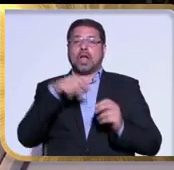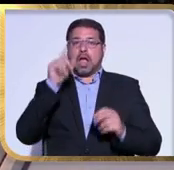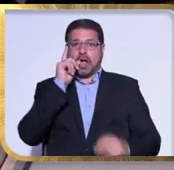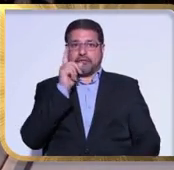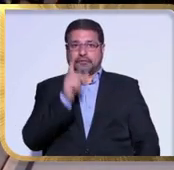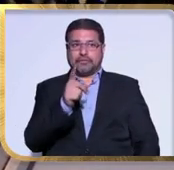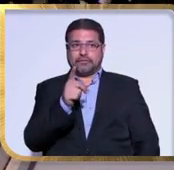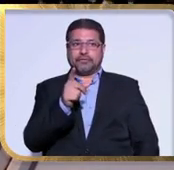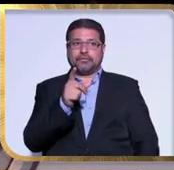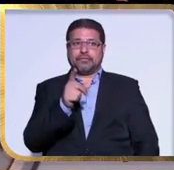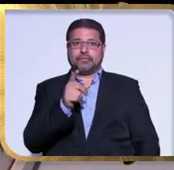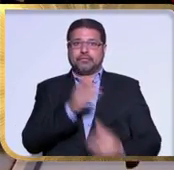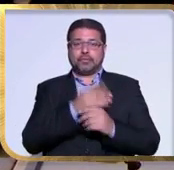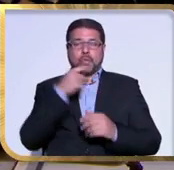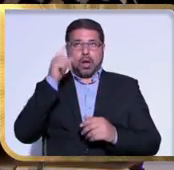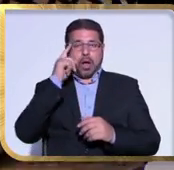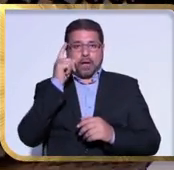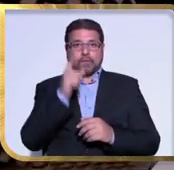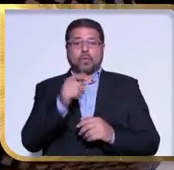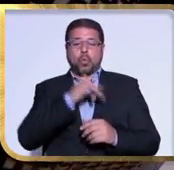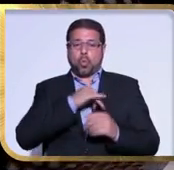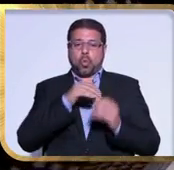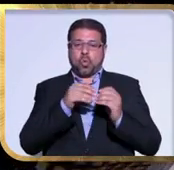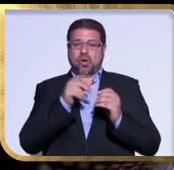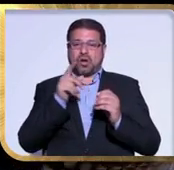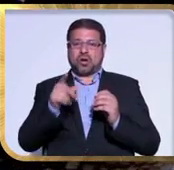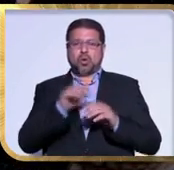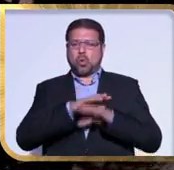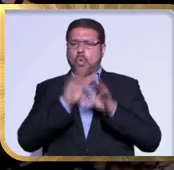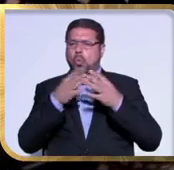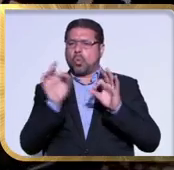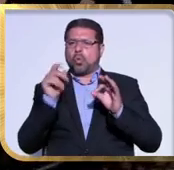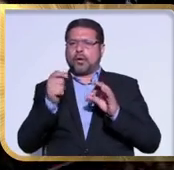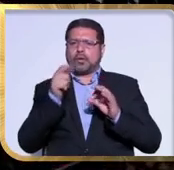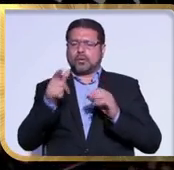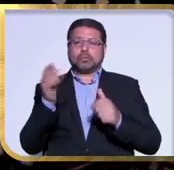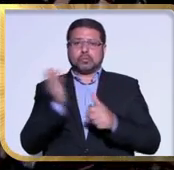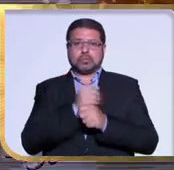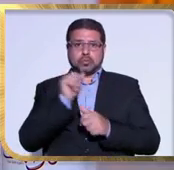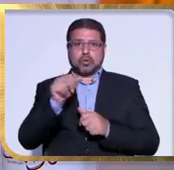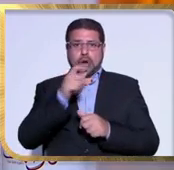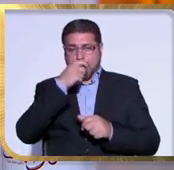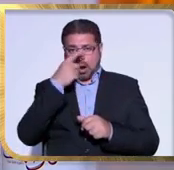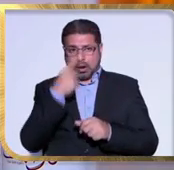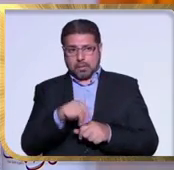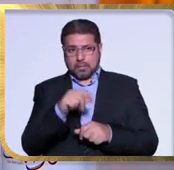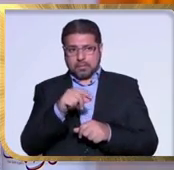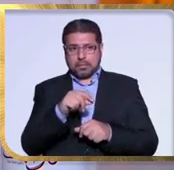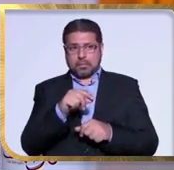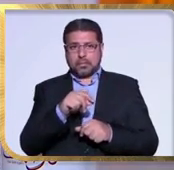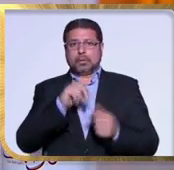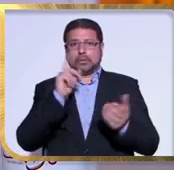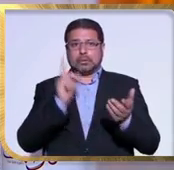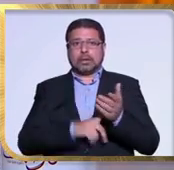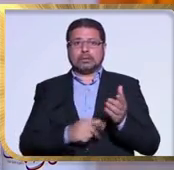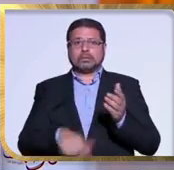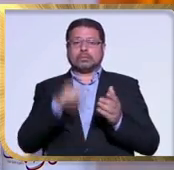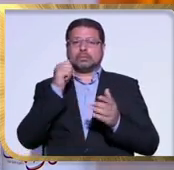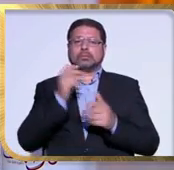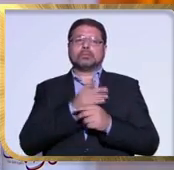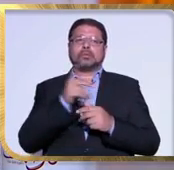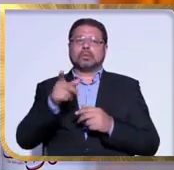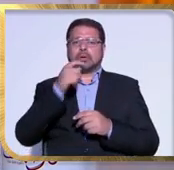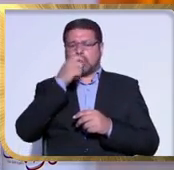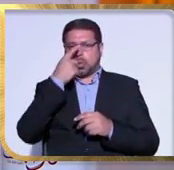عرفتي وعلمت ان جميع مال الزوج من حرام فالاصل انه